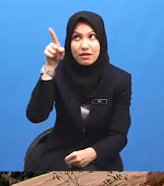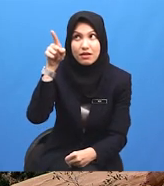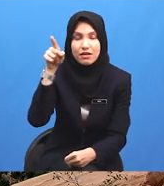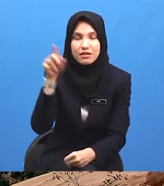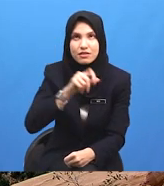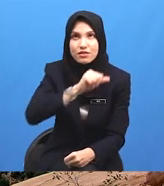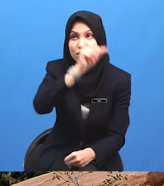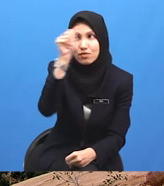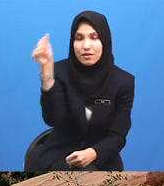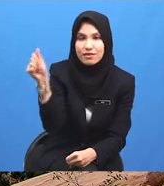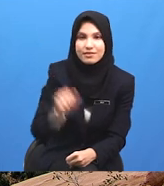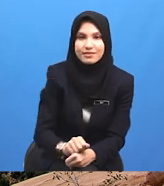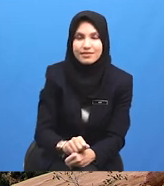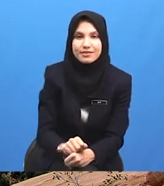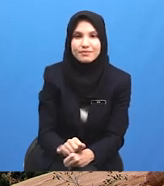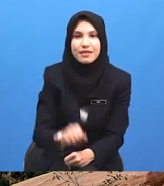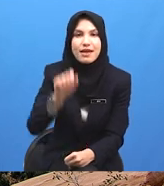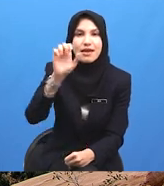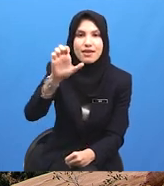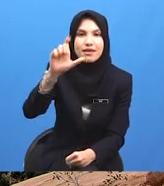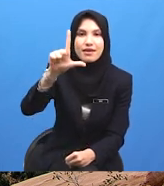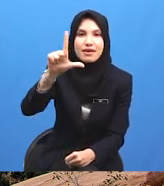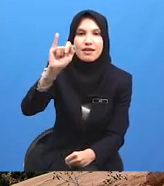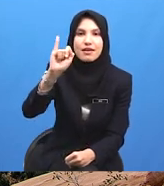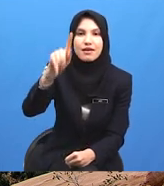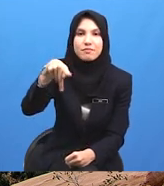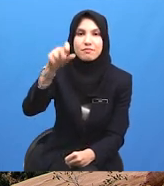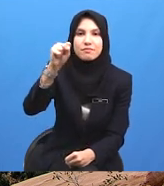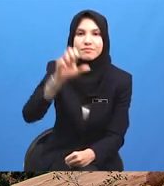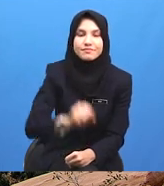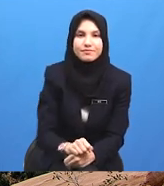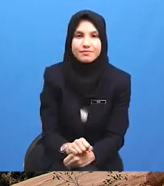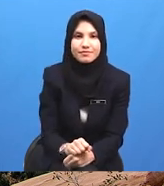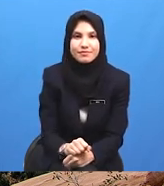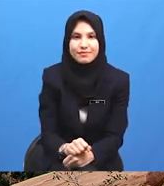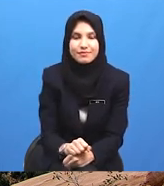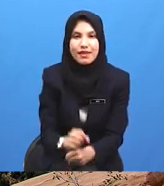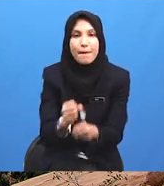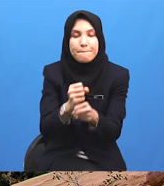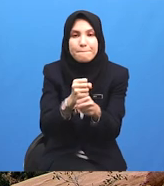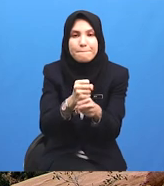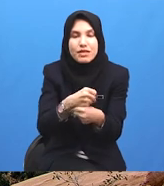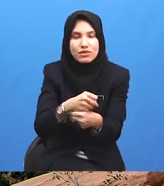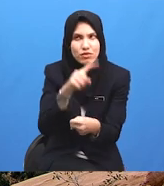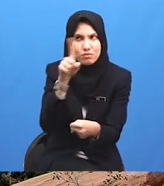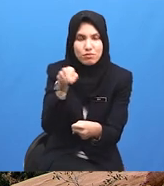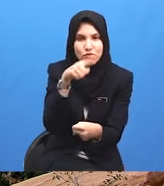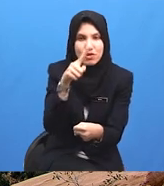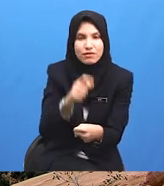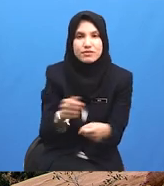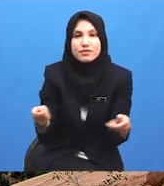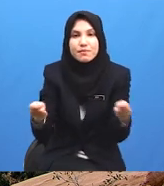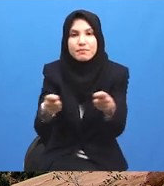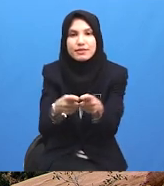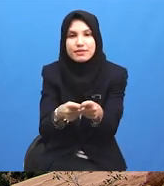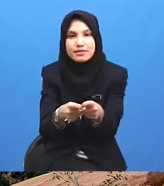itu eklips? Elips ialah bentuk bulat bujur. Bentuknya seakan-akan